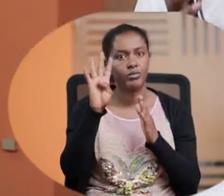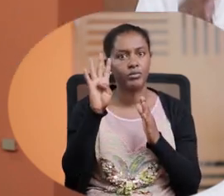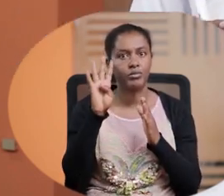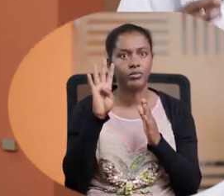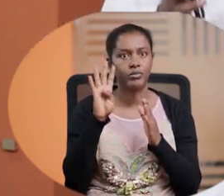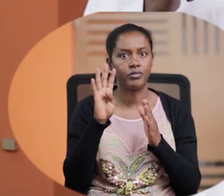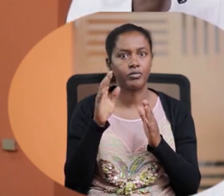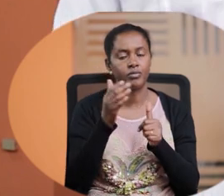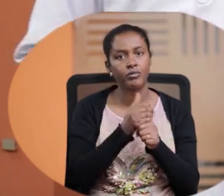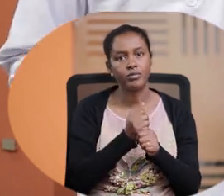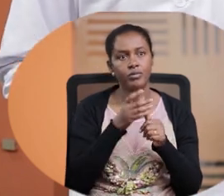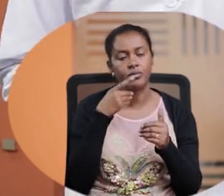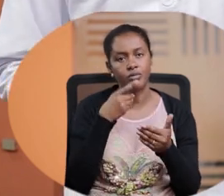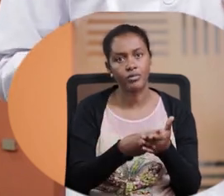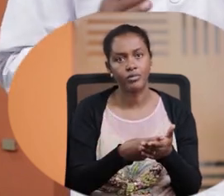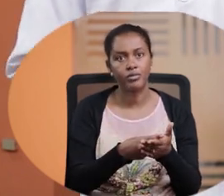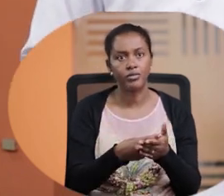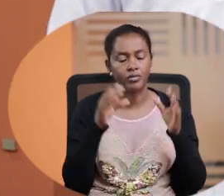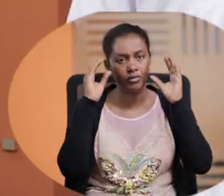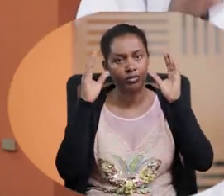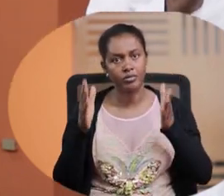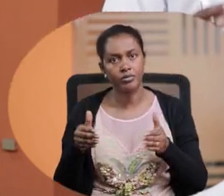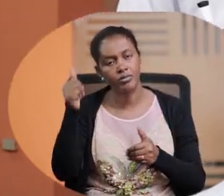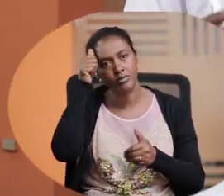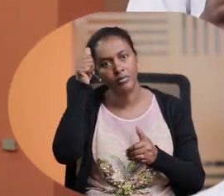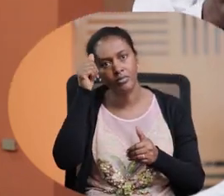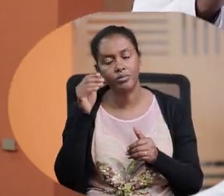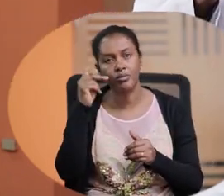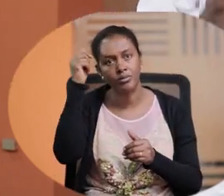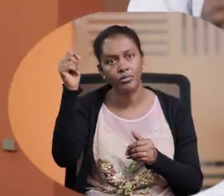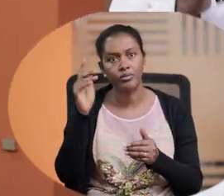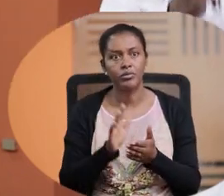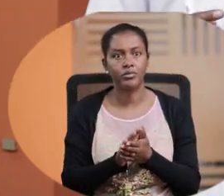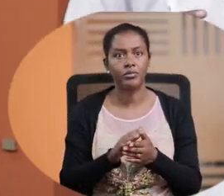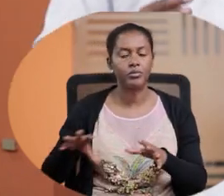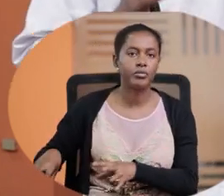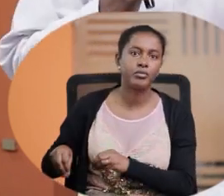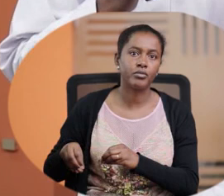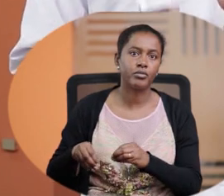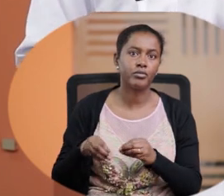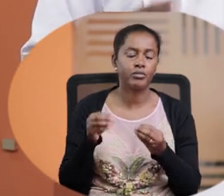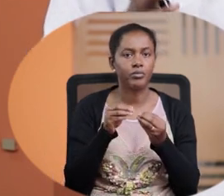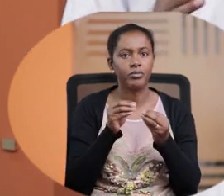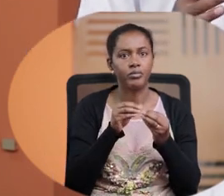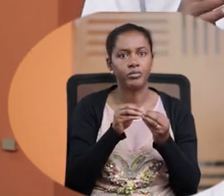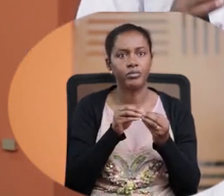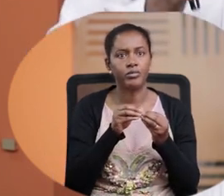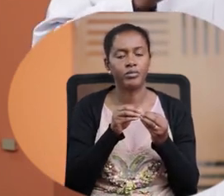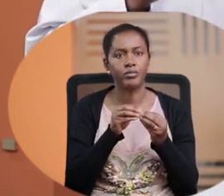barsiisaa Abbabaa Tolchaa barattoota barnoota herreegaa boqonnaa 4 osoo hin eegaliin